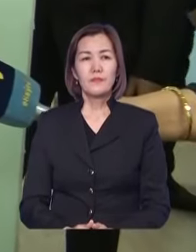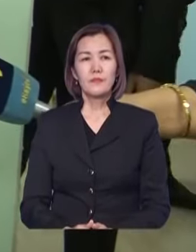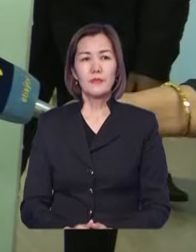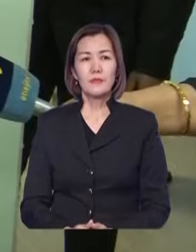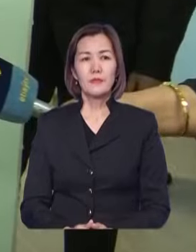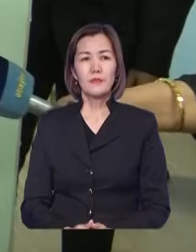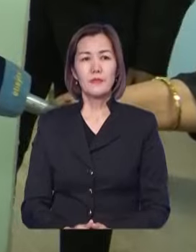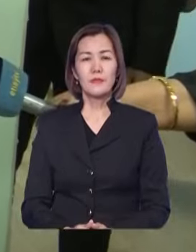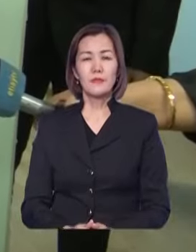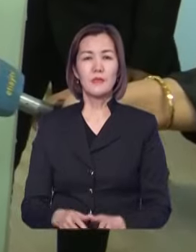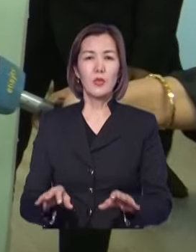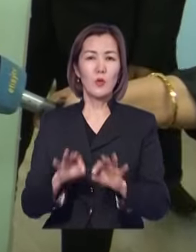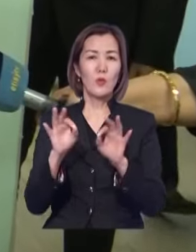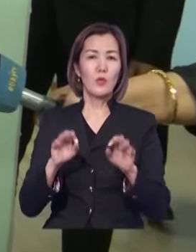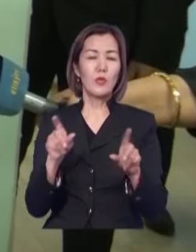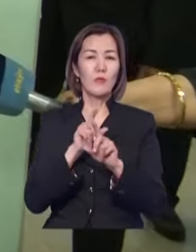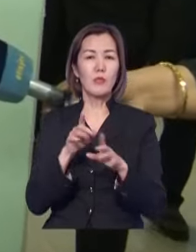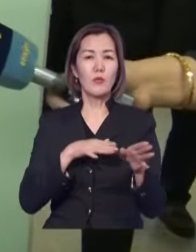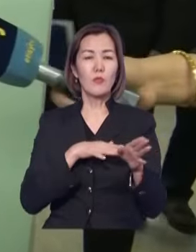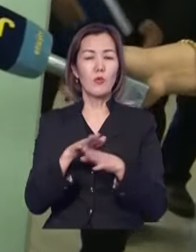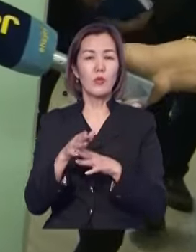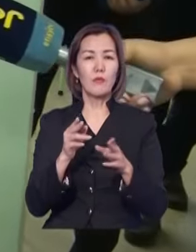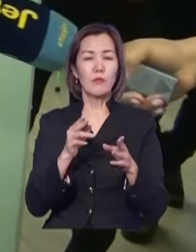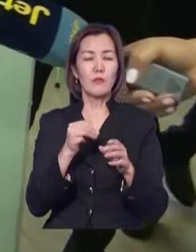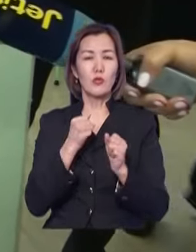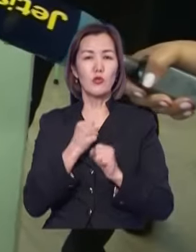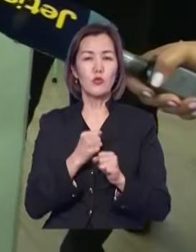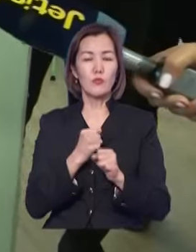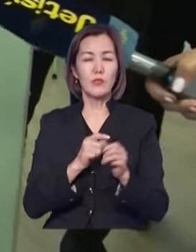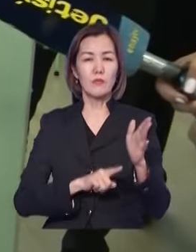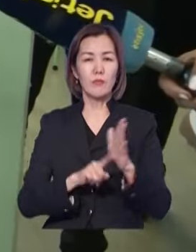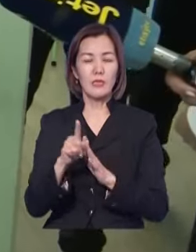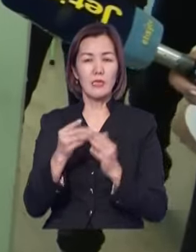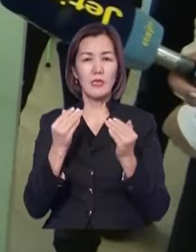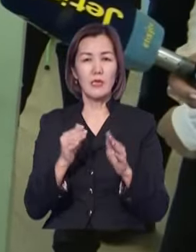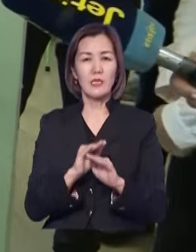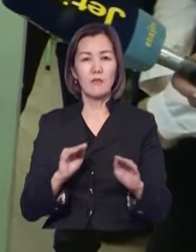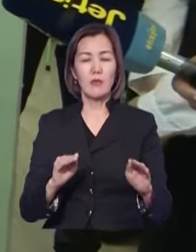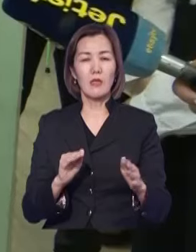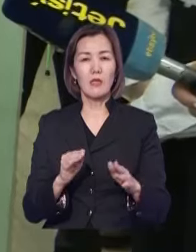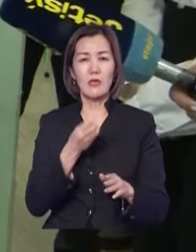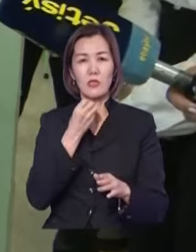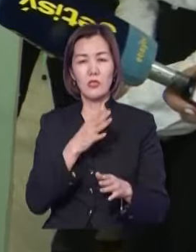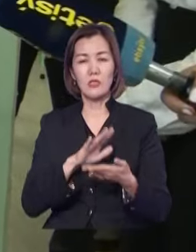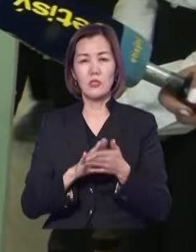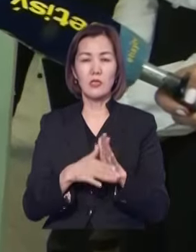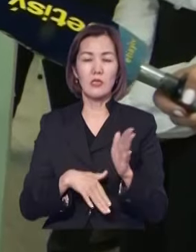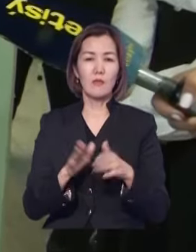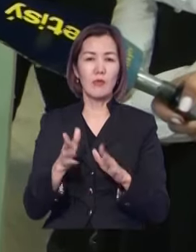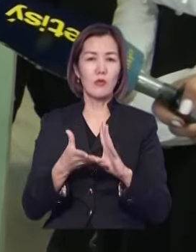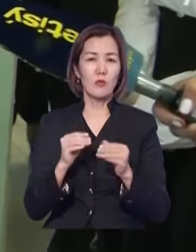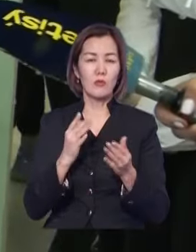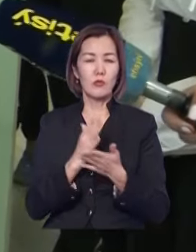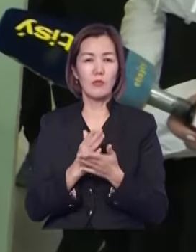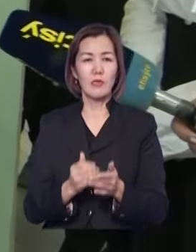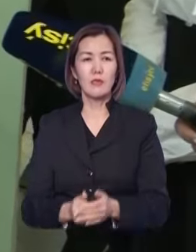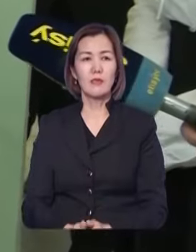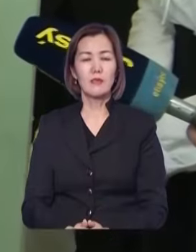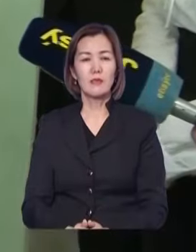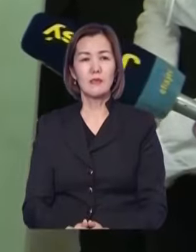уже полная, я так понял, да? Да. И музыкантов много, и художников. Художниктеріміз